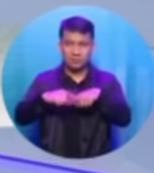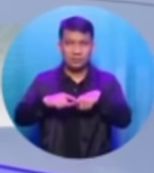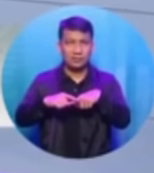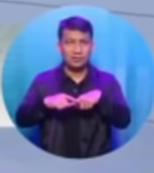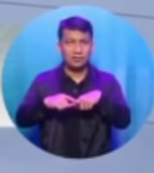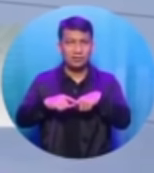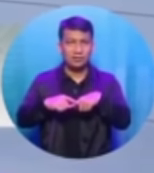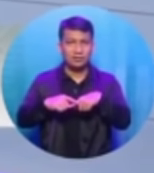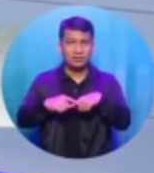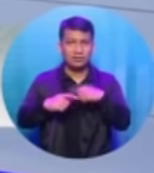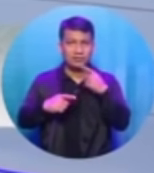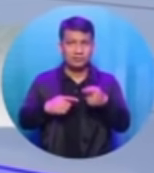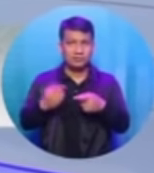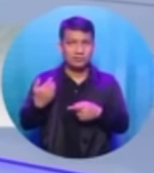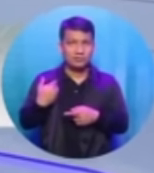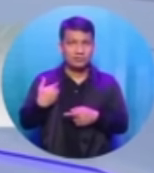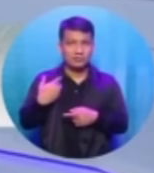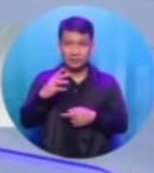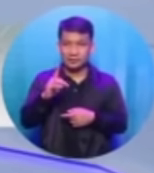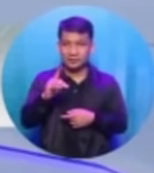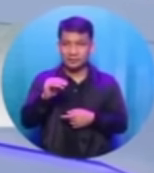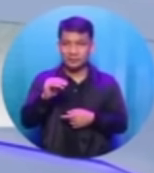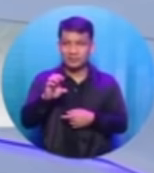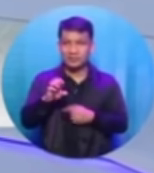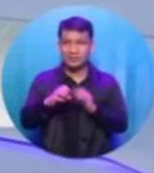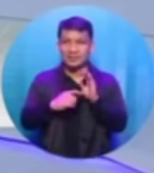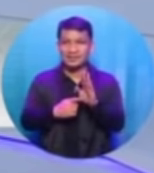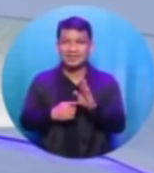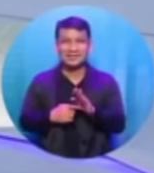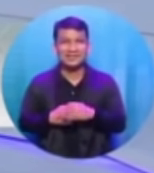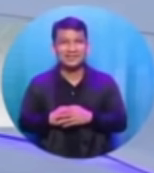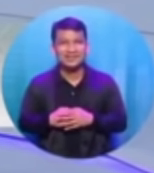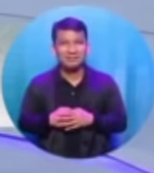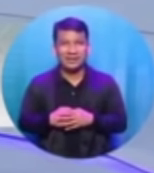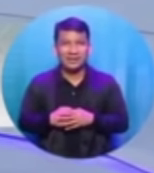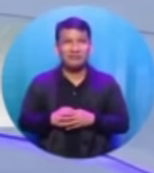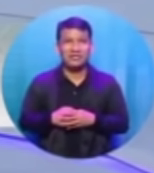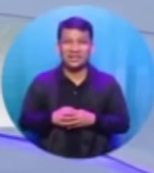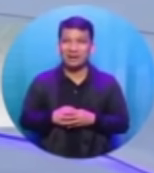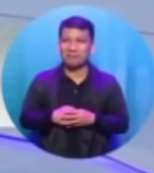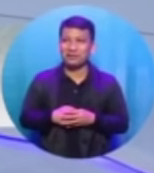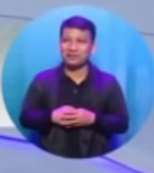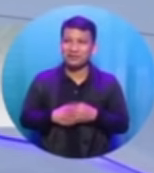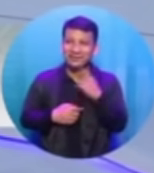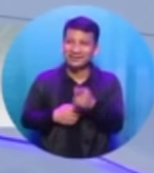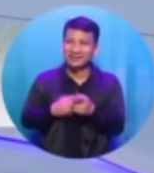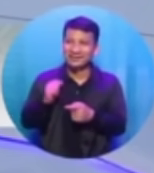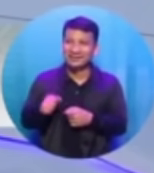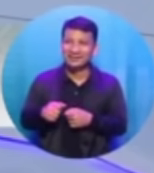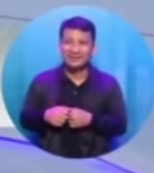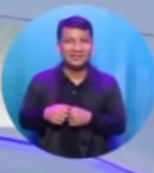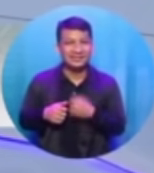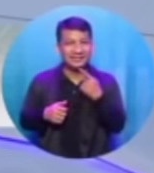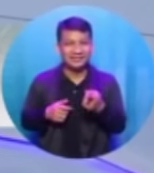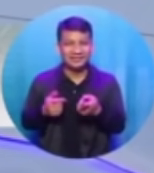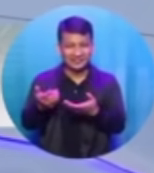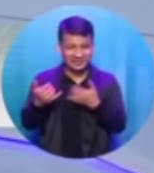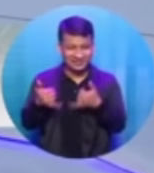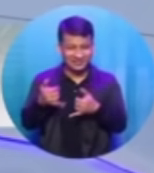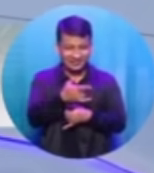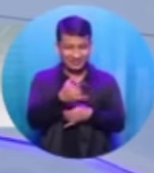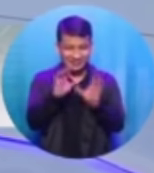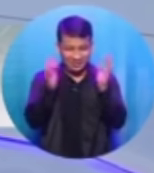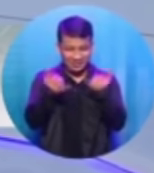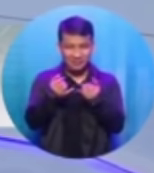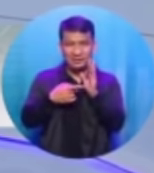kami, ang Dole hindi papabayad. Ah, hindi papabayad ang Dole? Apo. Yung mga tao po. Kung ayun, mga tao. Pagkakamali ng